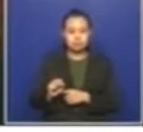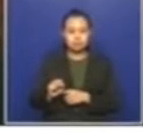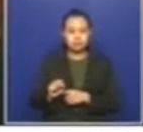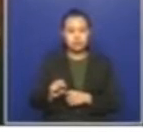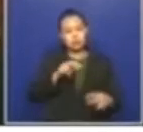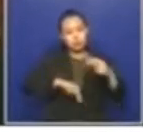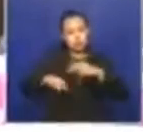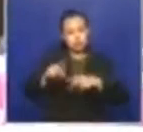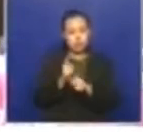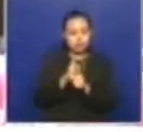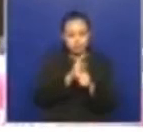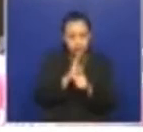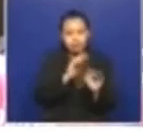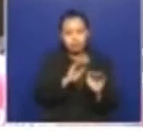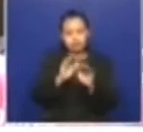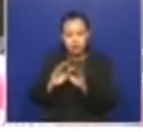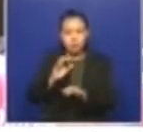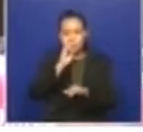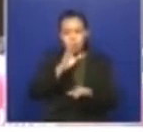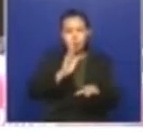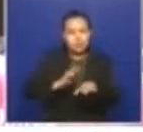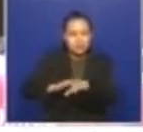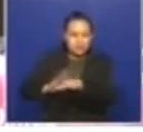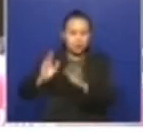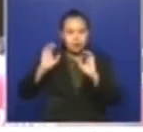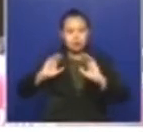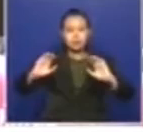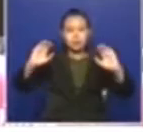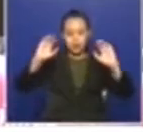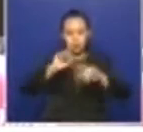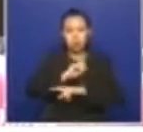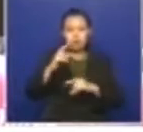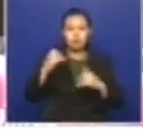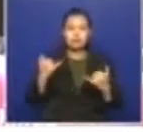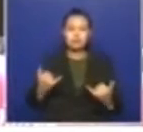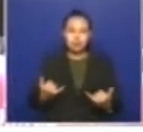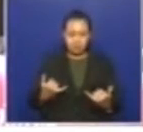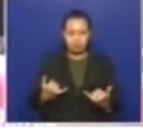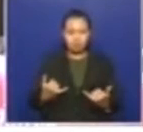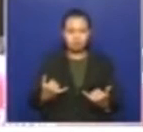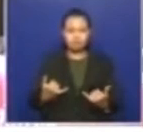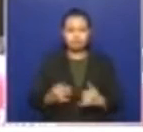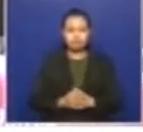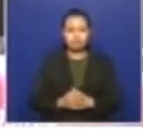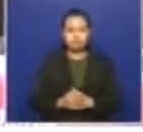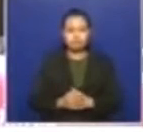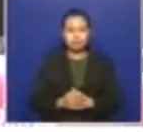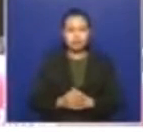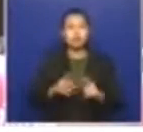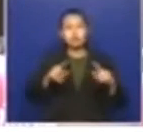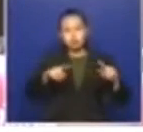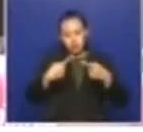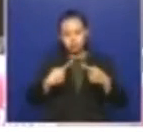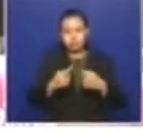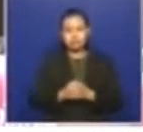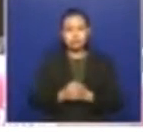แล้วก็ฝากแล้วก็บอกกระตุ้นรัฐบาลอีกครั้งหนึ่งจึงเกิดวันนี้ขึ้นแต่แล้ววันนี้ก็ได้คำตอบจริงนะครับ